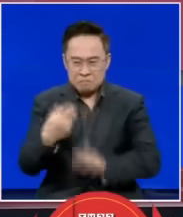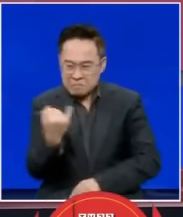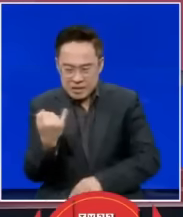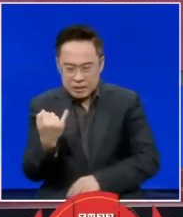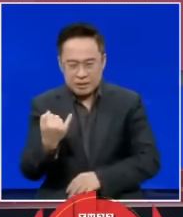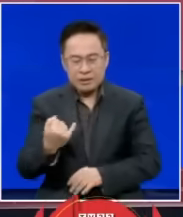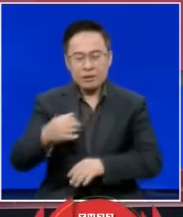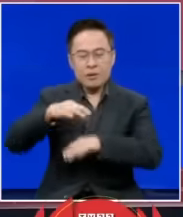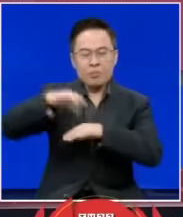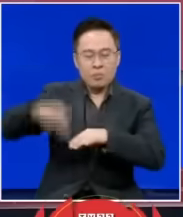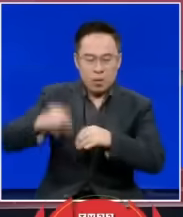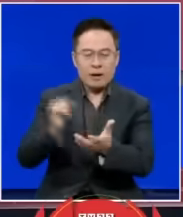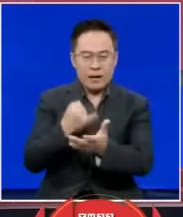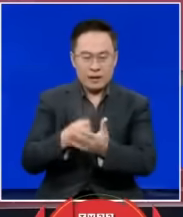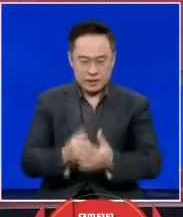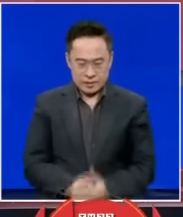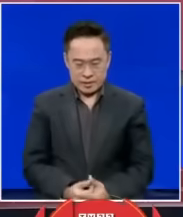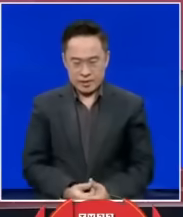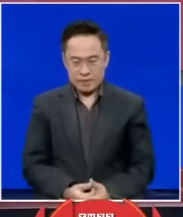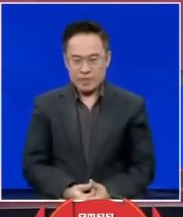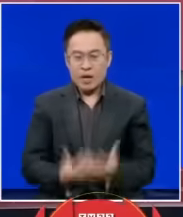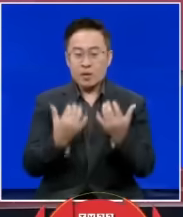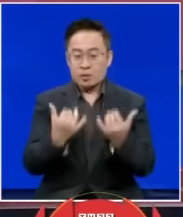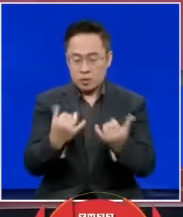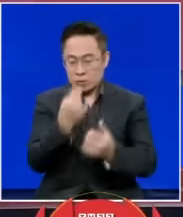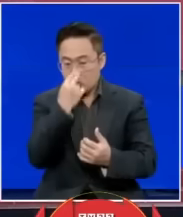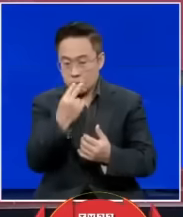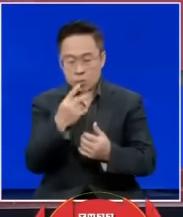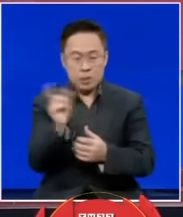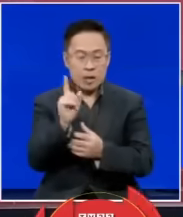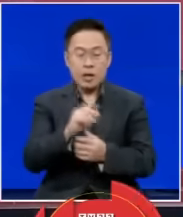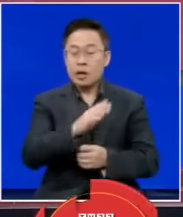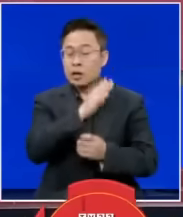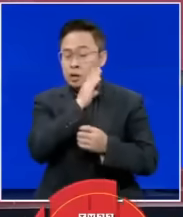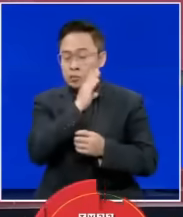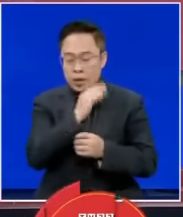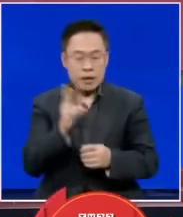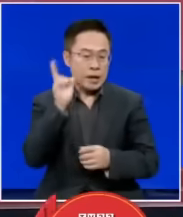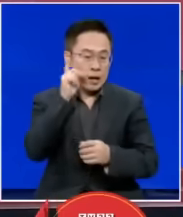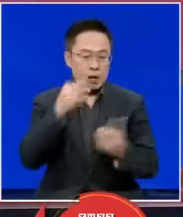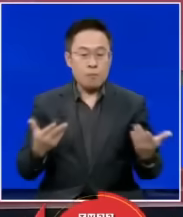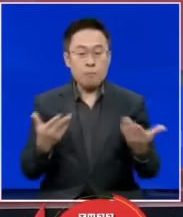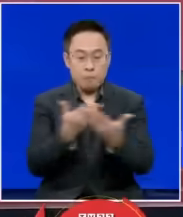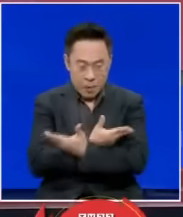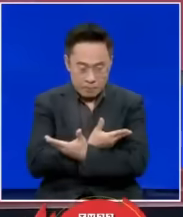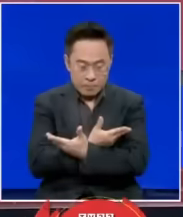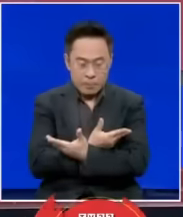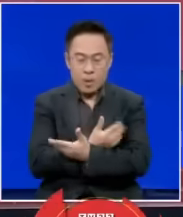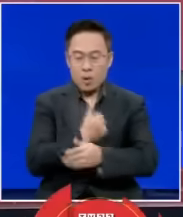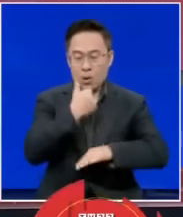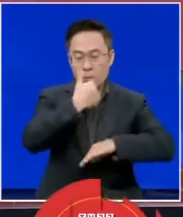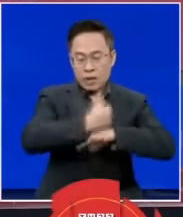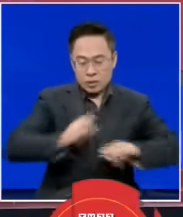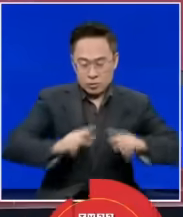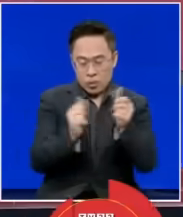ไรมันก็ดูแลยากนะฮะ คุณหน่องมีคนตั้งข้อสังเกตด้วยนะว่าพอบอกว่ามีข่าวปรับครม.เนี่ยบรรดารัฐมนตรีขยันกันแ